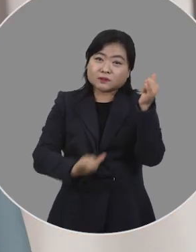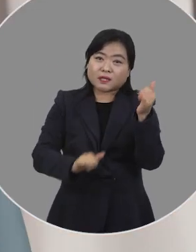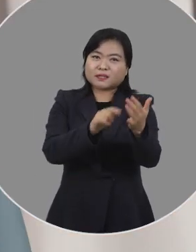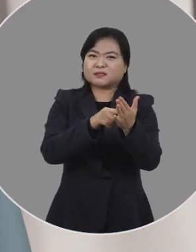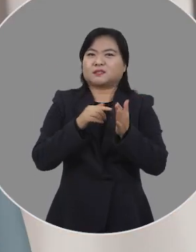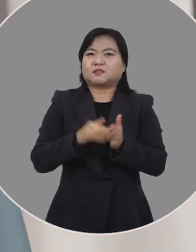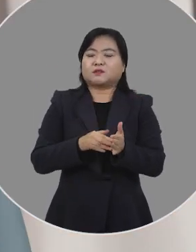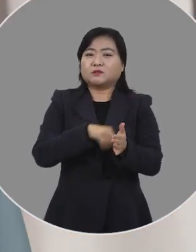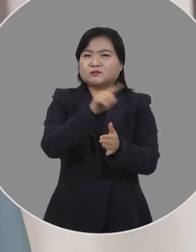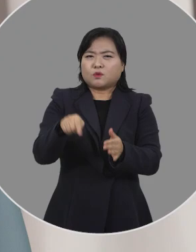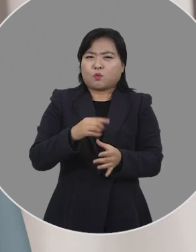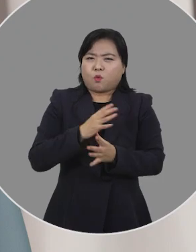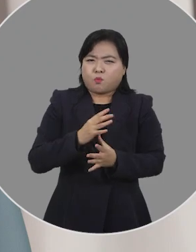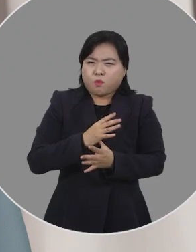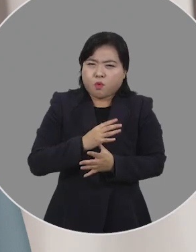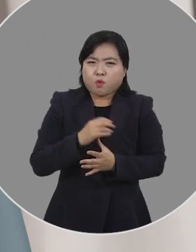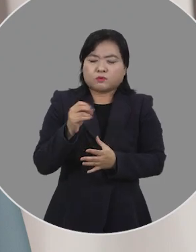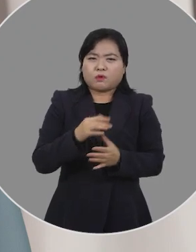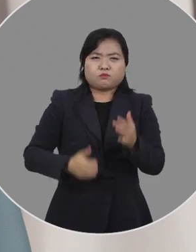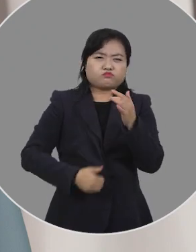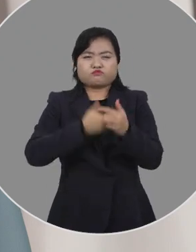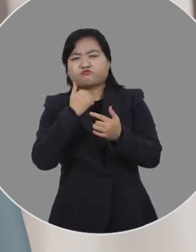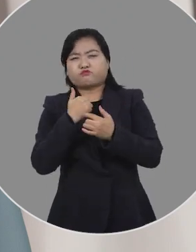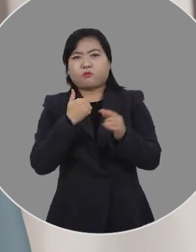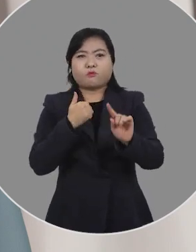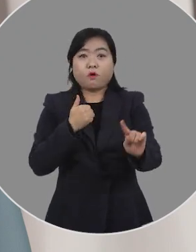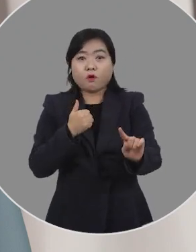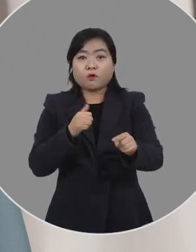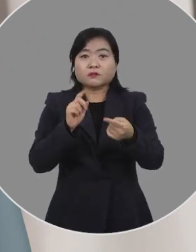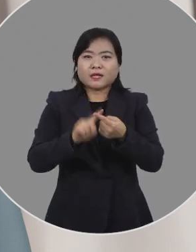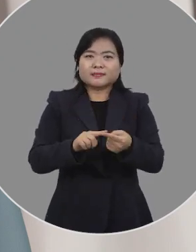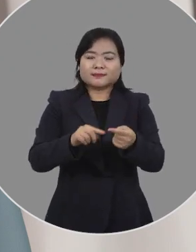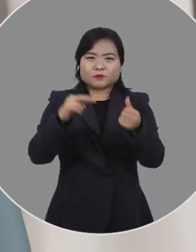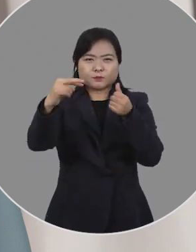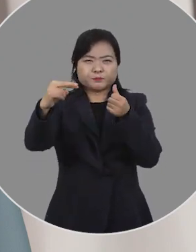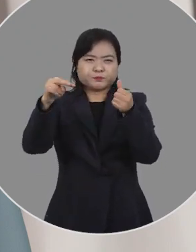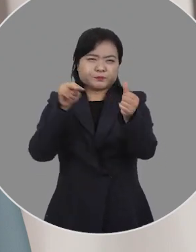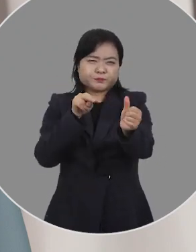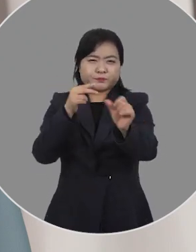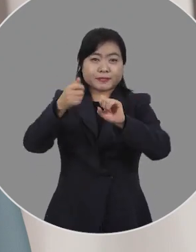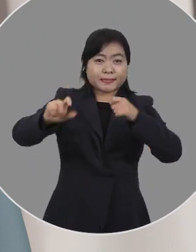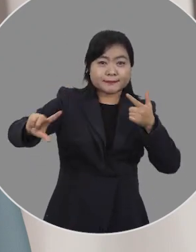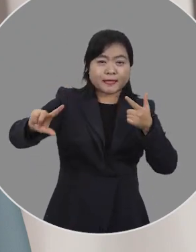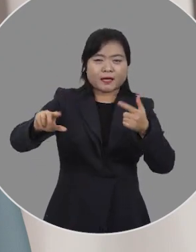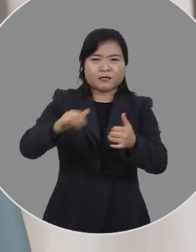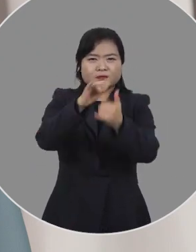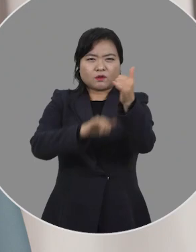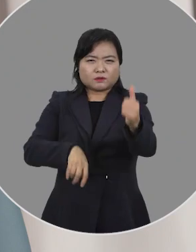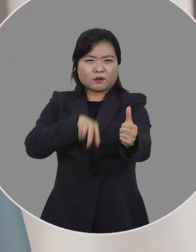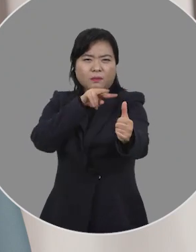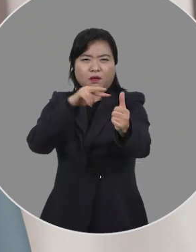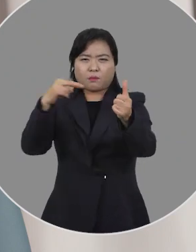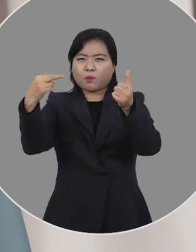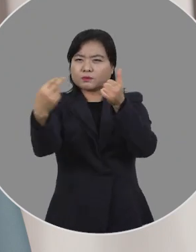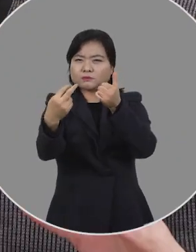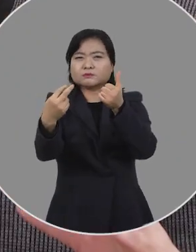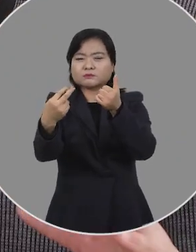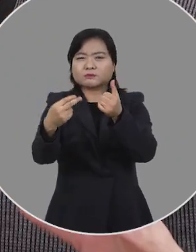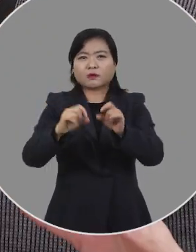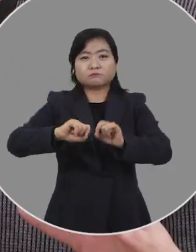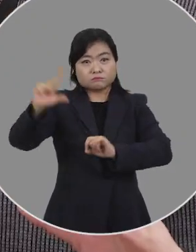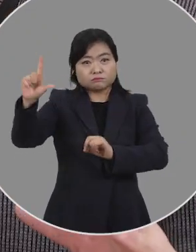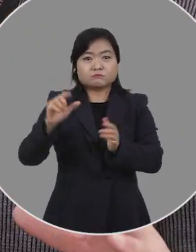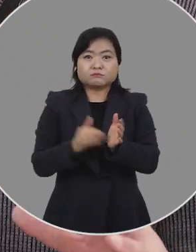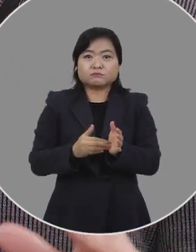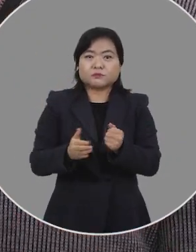얼마만큼 공포를 느꼈는지, 어디서 분노를 느꼈는지 이렇게 다른 시각에서 역사를 바라보는 것이 좀 보편화되면서